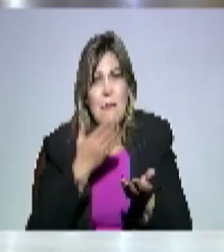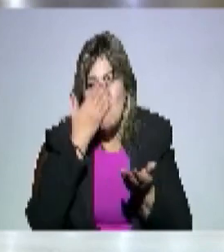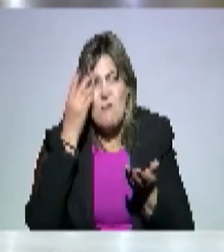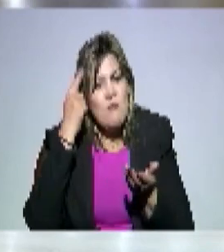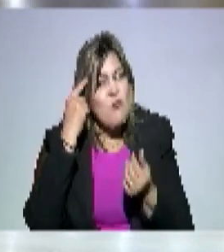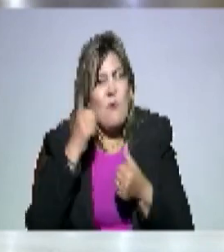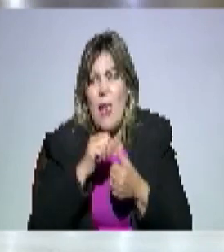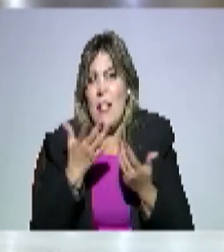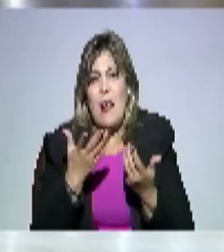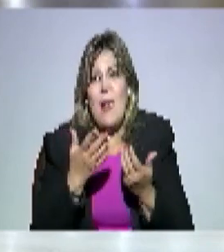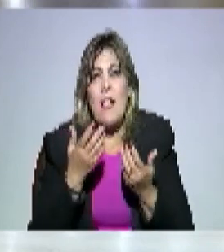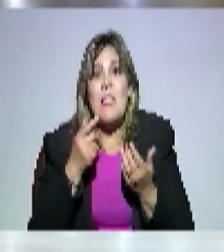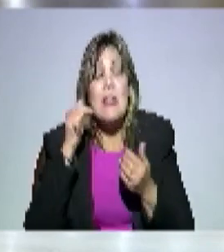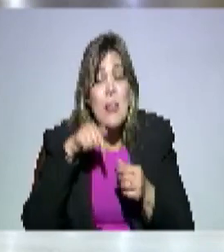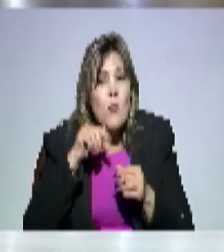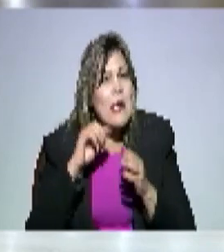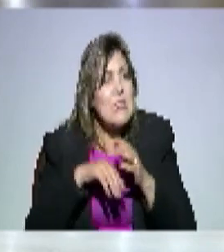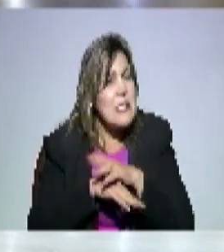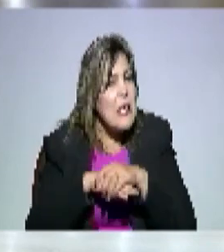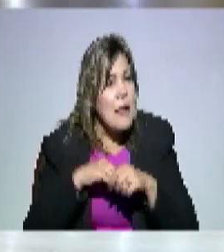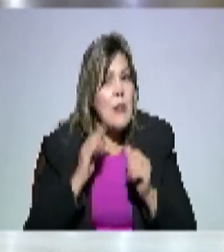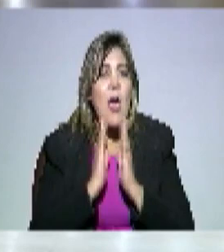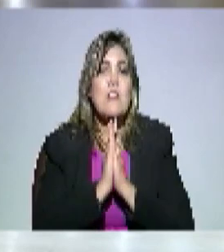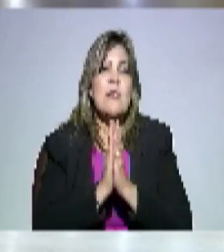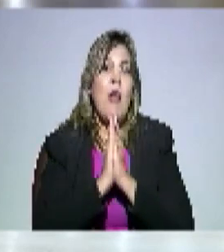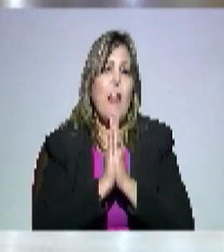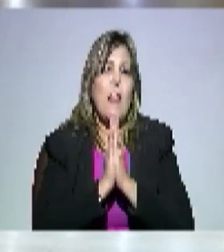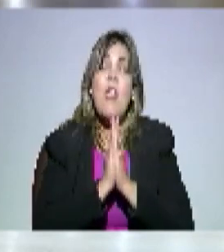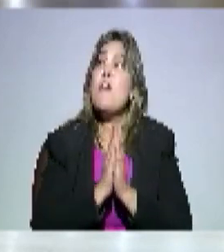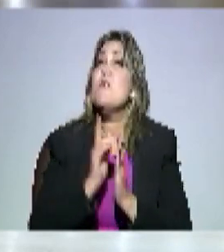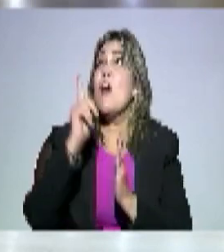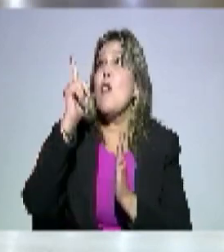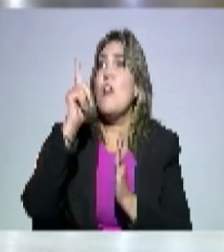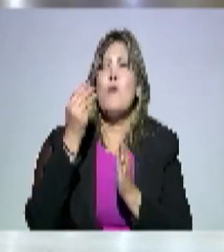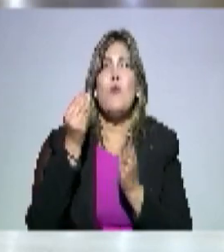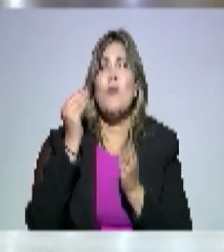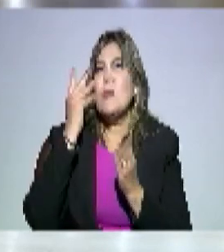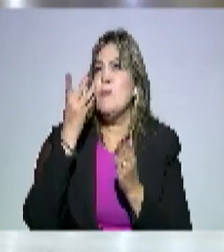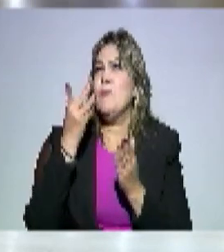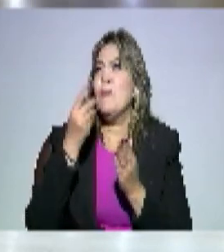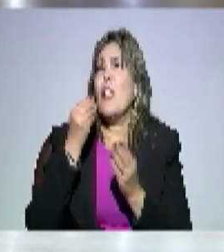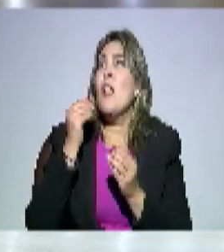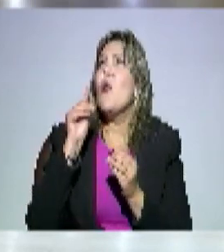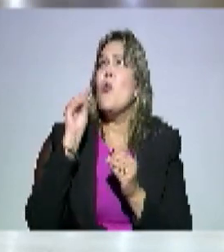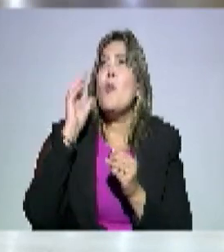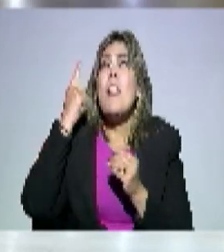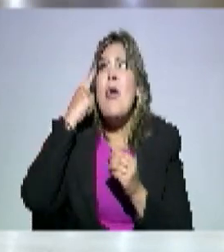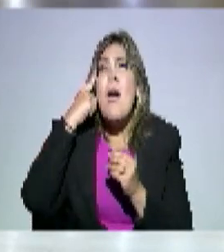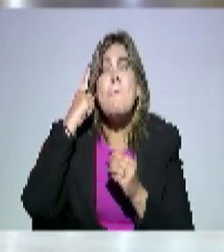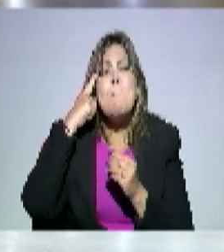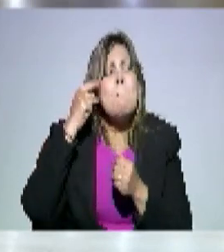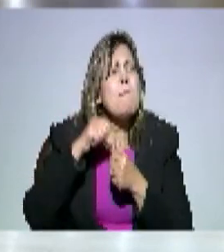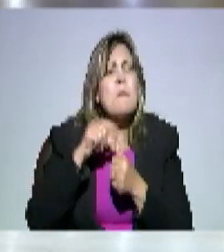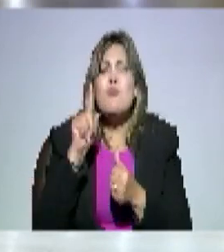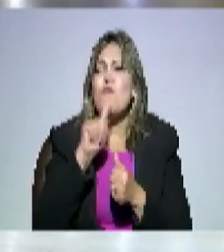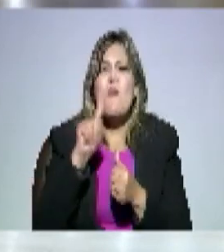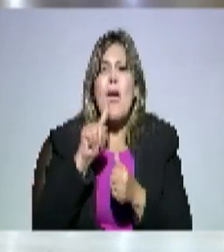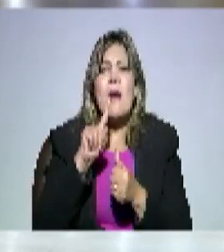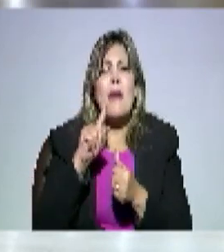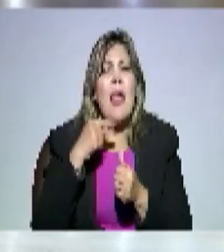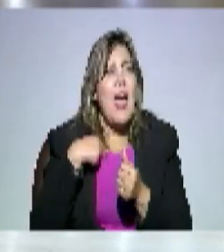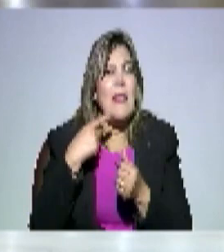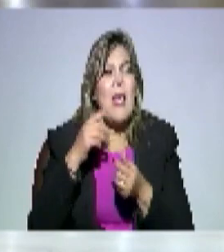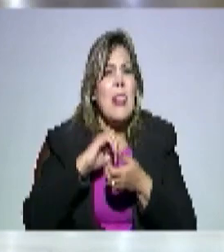والى ذلك الحين يعني طبعا مش هتنفذ لانك مش عارفاه صلي وربنا يفكرك بيه